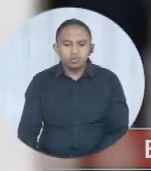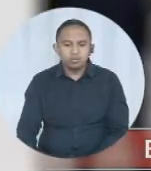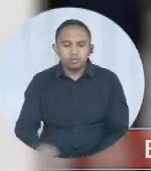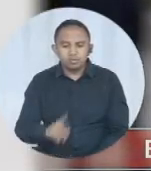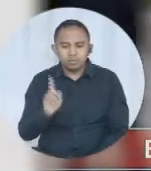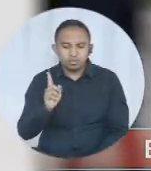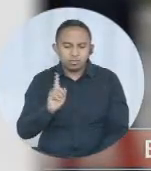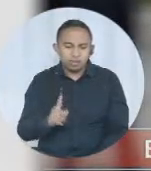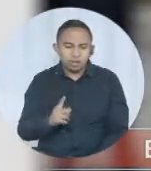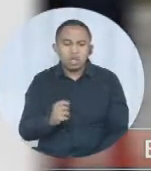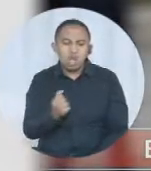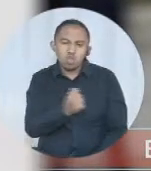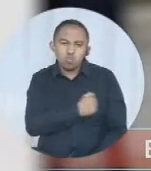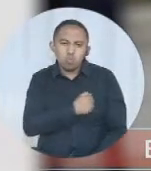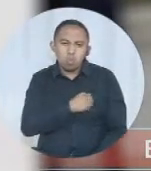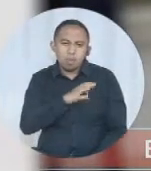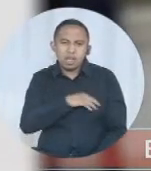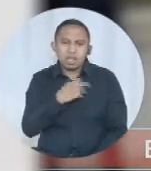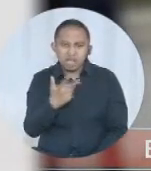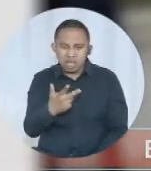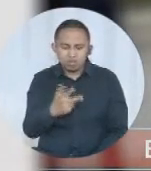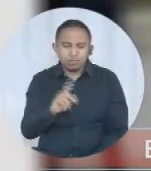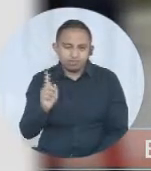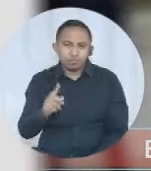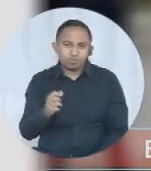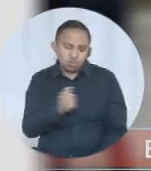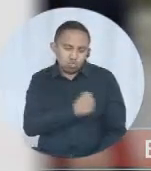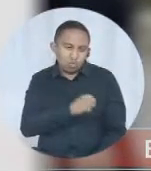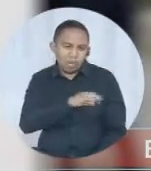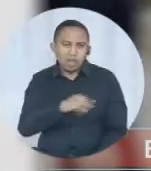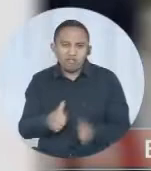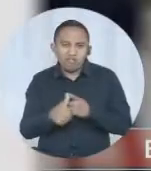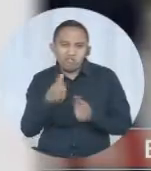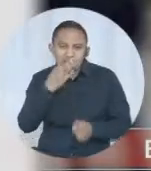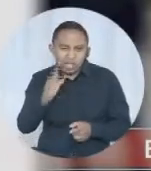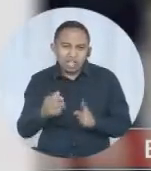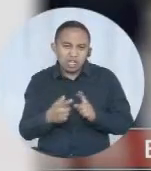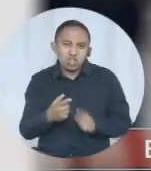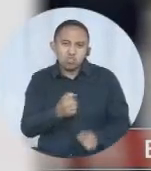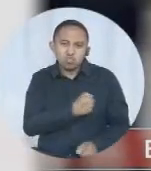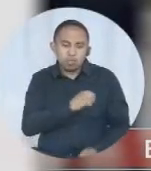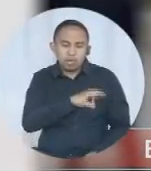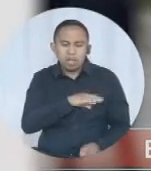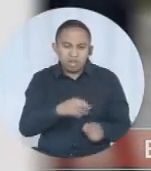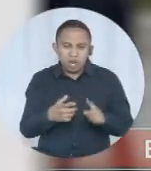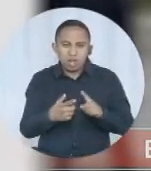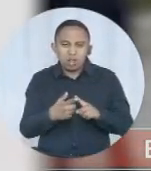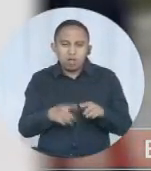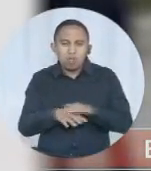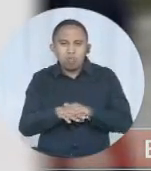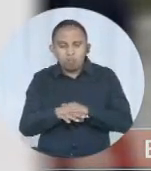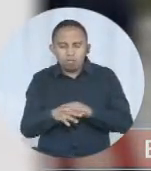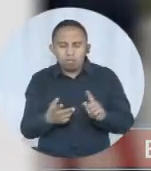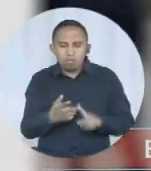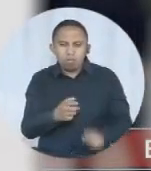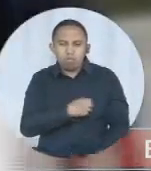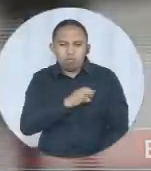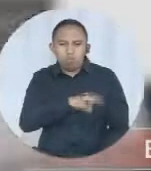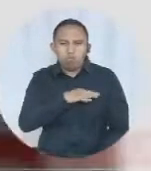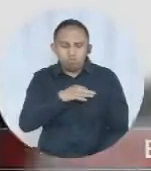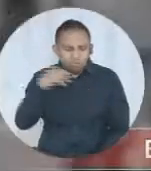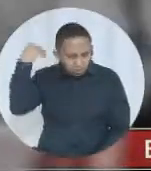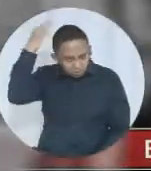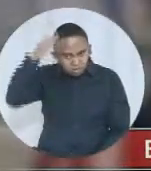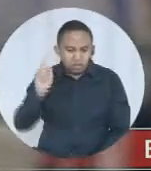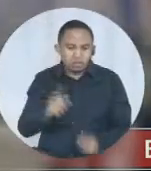zom-pirenena telo Remy Vita ka ankoatra ny zom-pirenena frantsay dia manana zom-pirenena malagasy sy komorena ihany koa ny tenany, mirefy